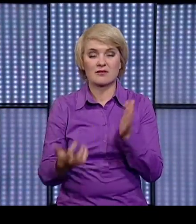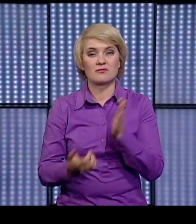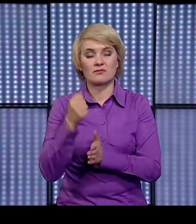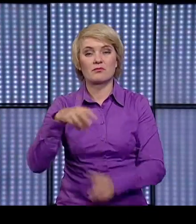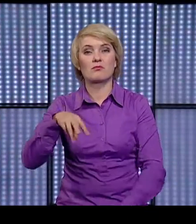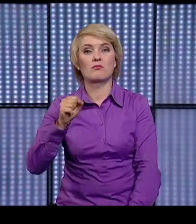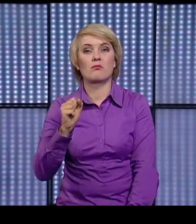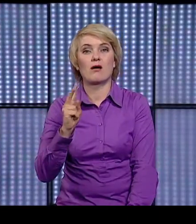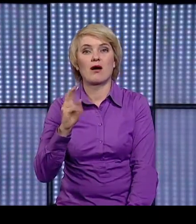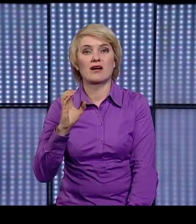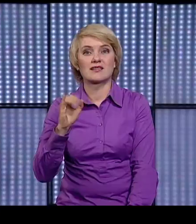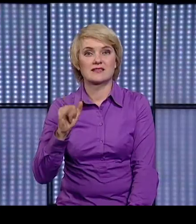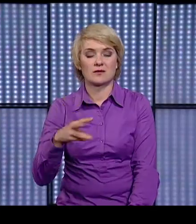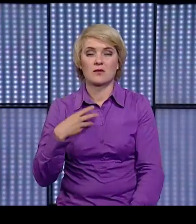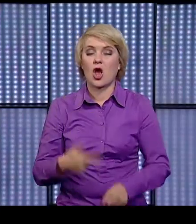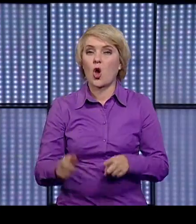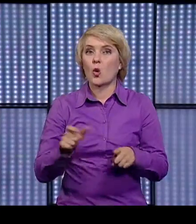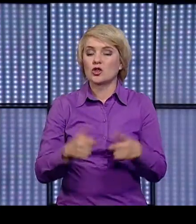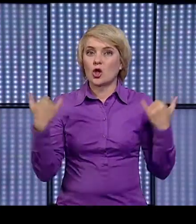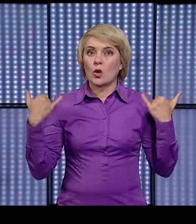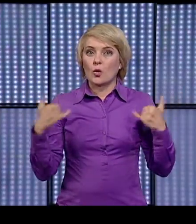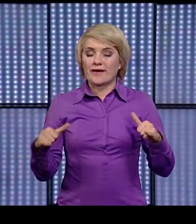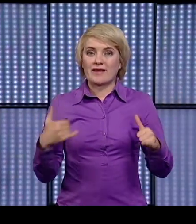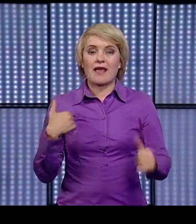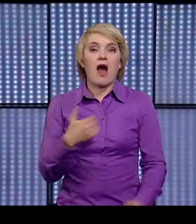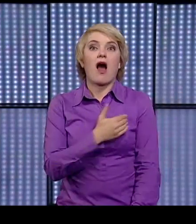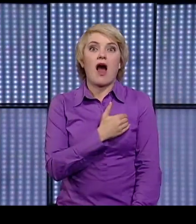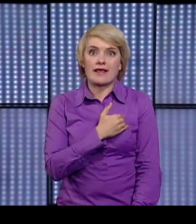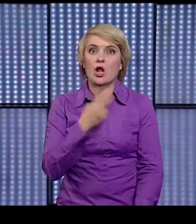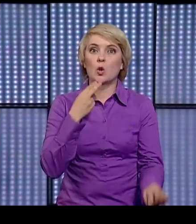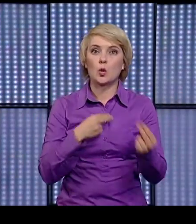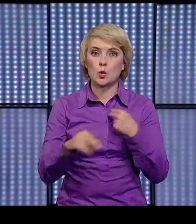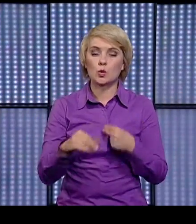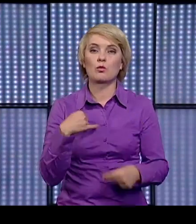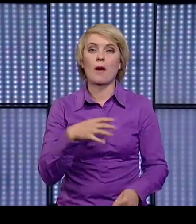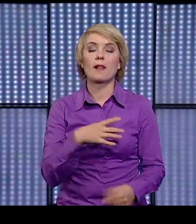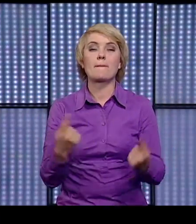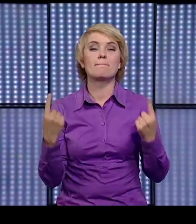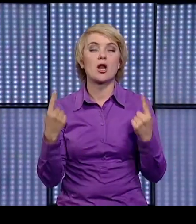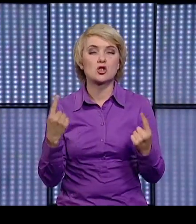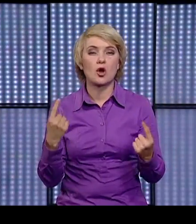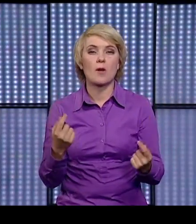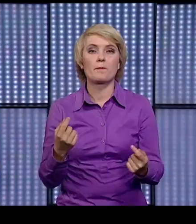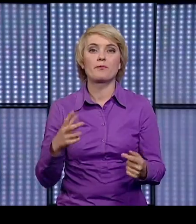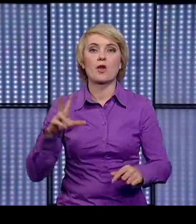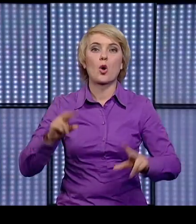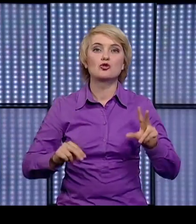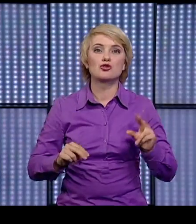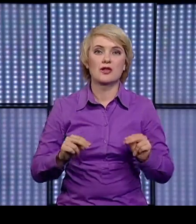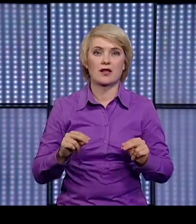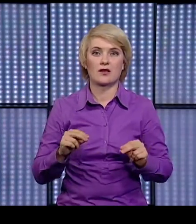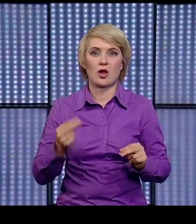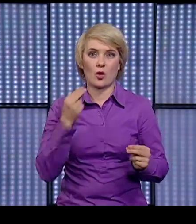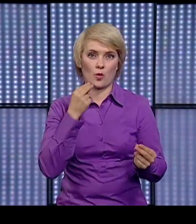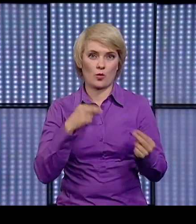Я дуже удивився, тому що я хотів улучшити, у мене було велике бажання улучшити. Но